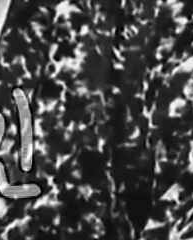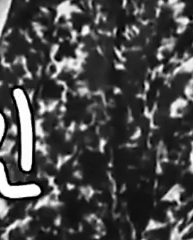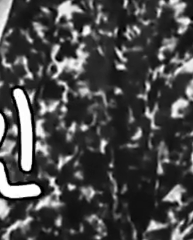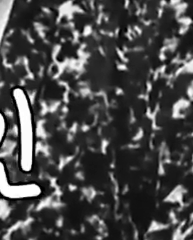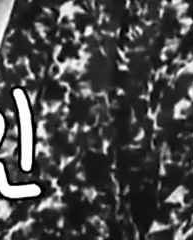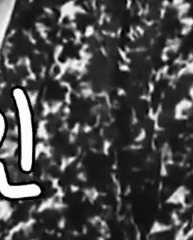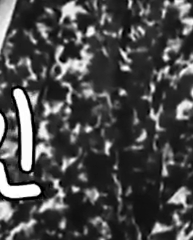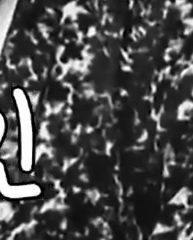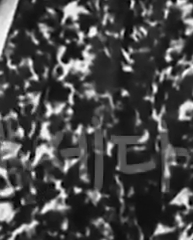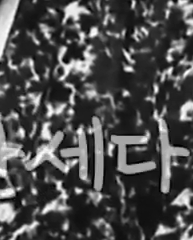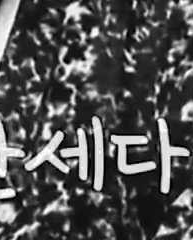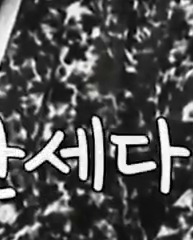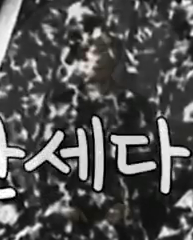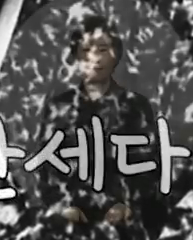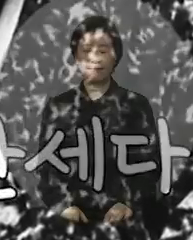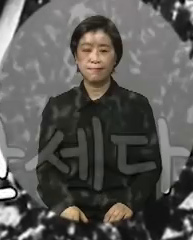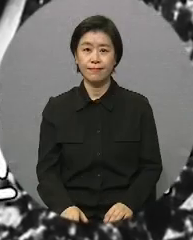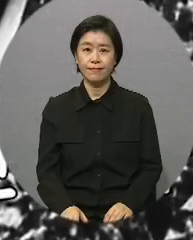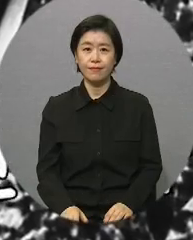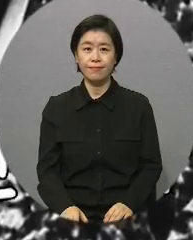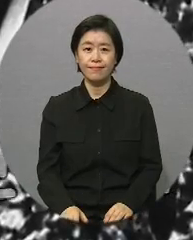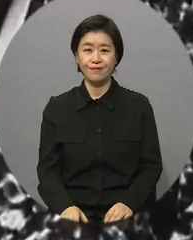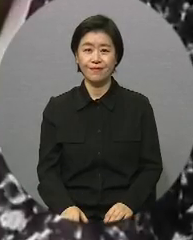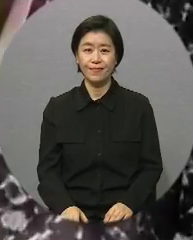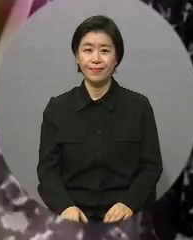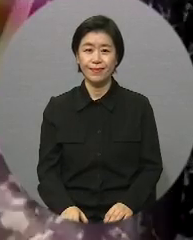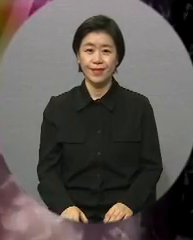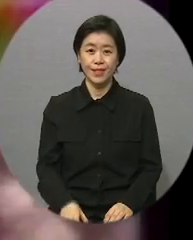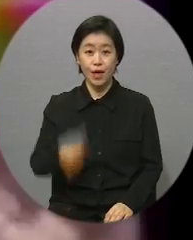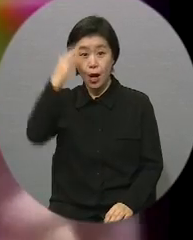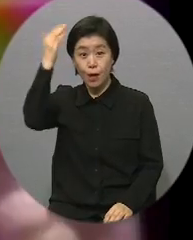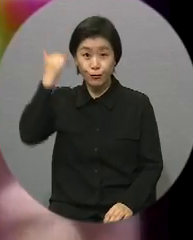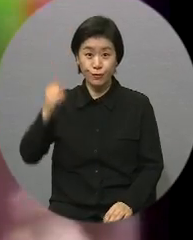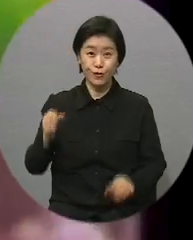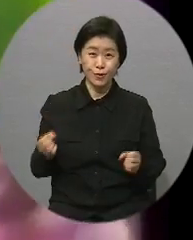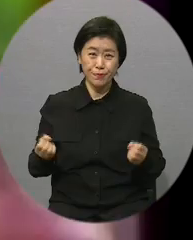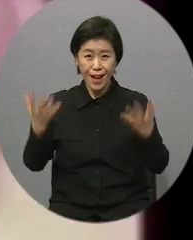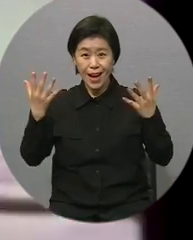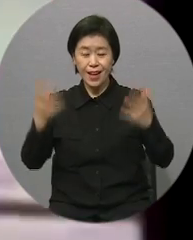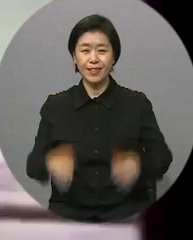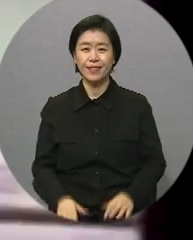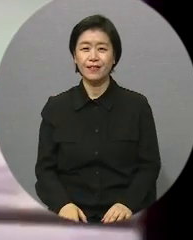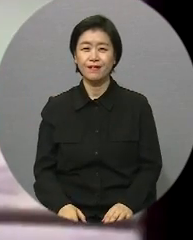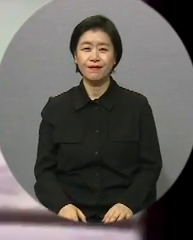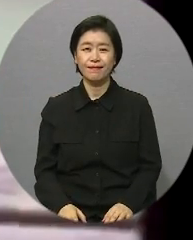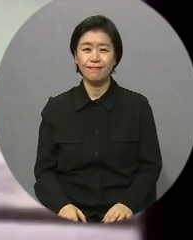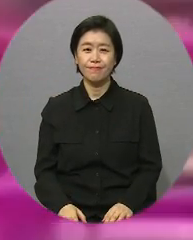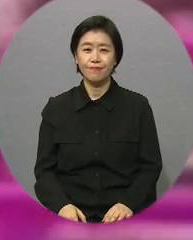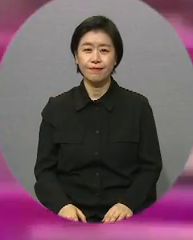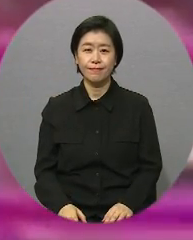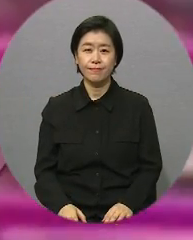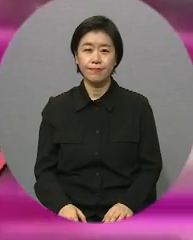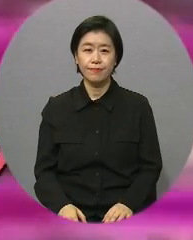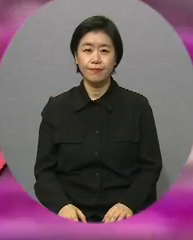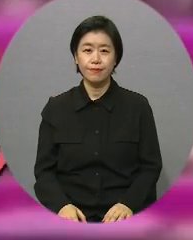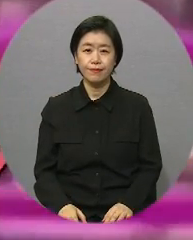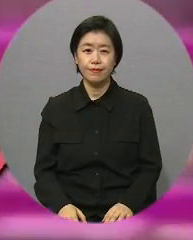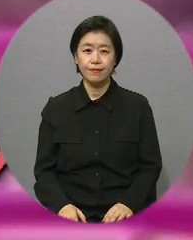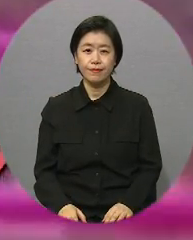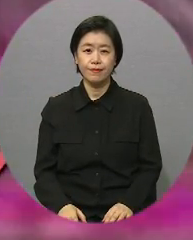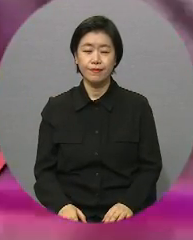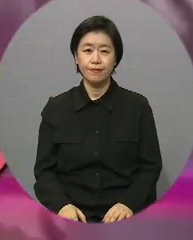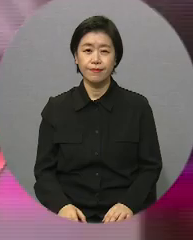어 대한국 대한국민 만세다 펀치 아닙니까 강펀치 소유 기도 가라스 가라